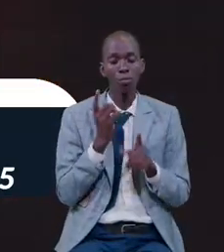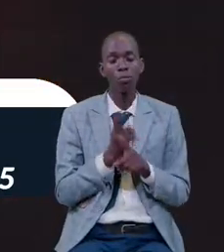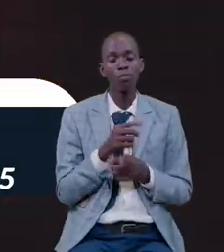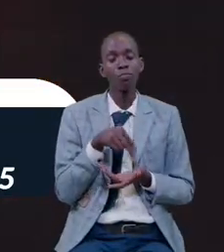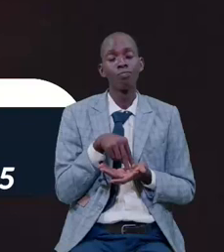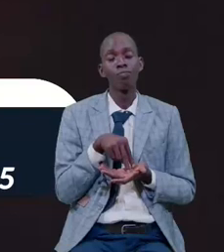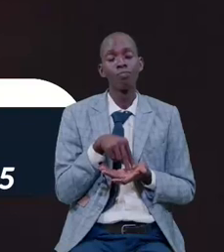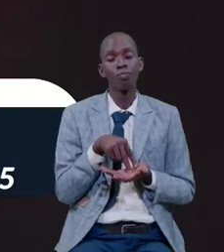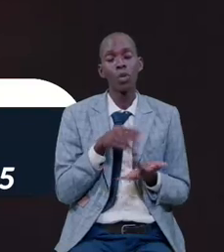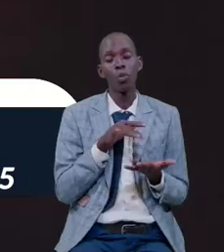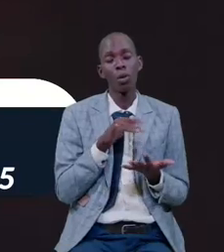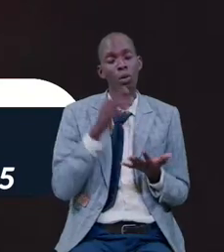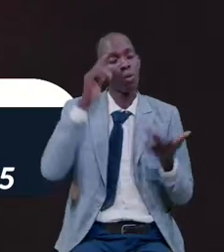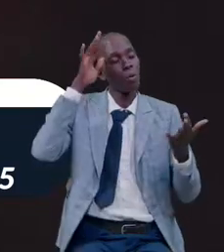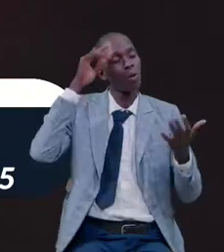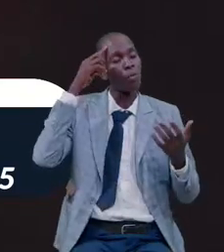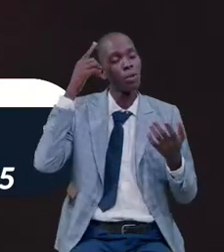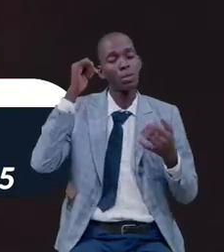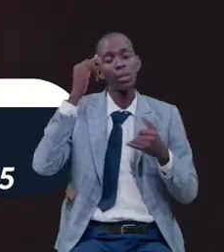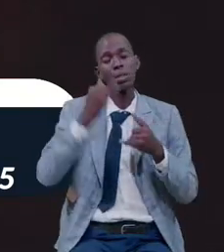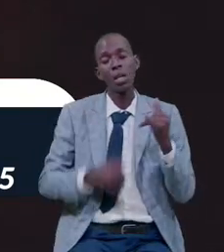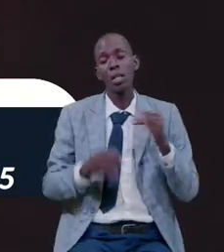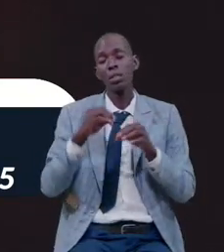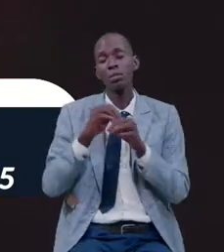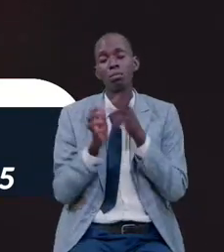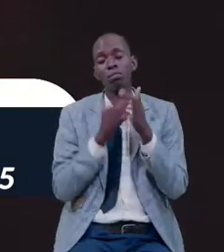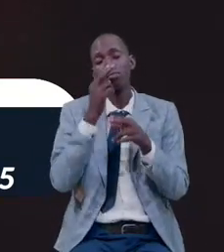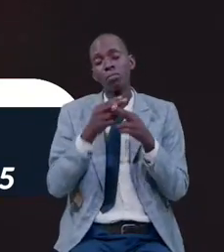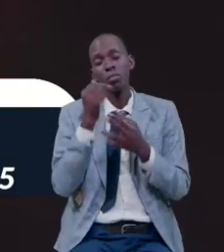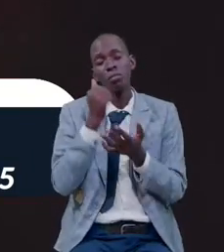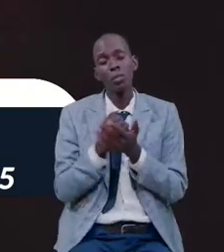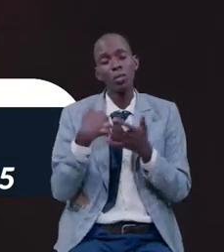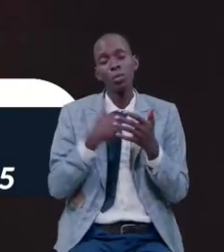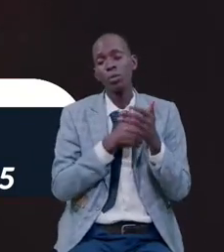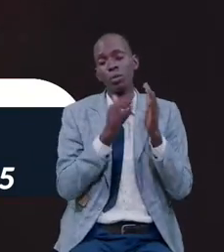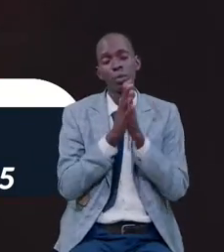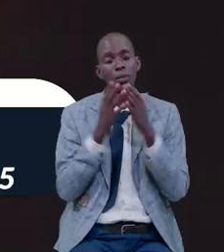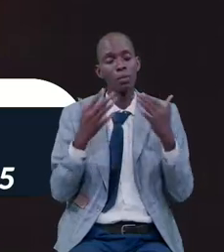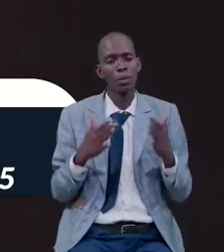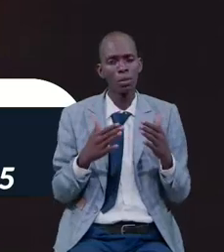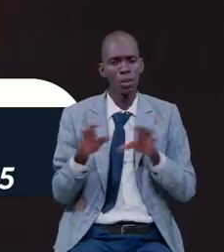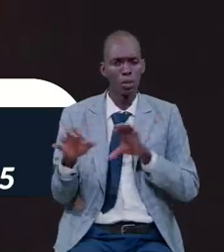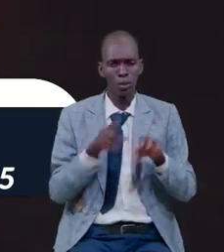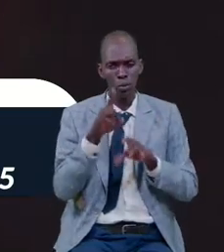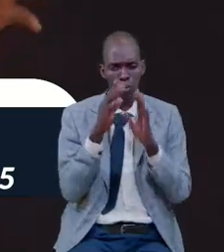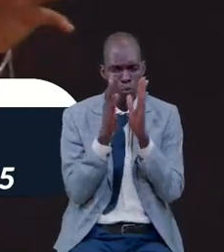de Jésus, et nous prions. Est-ce que tu as prié? Est-ce que tu t'es examiné?